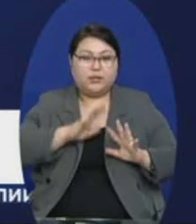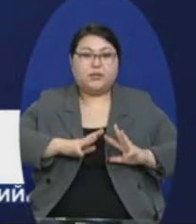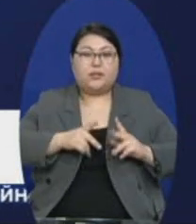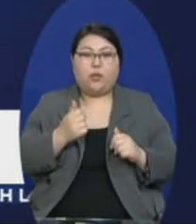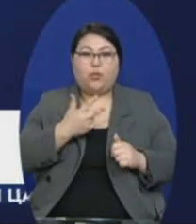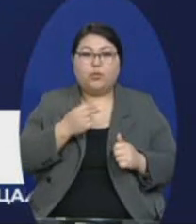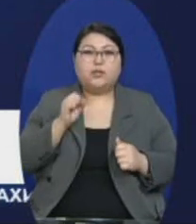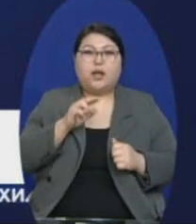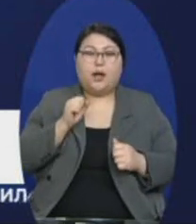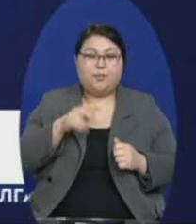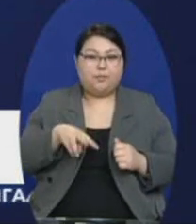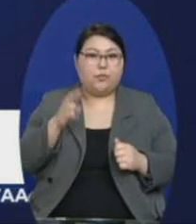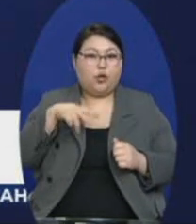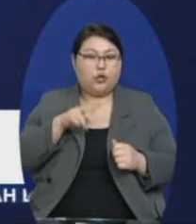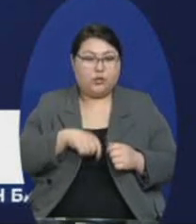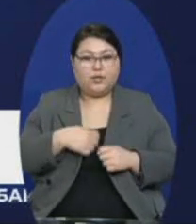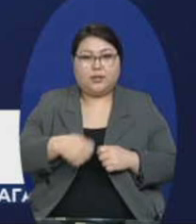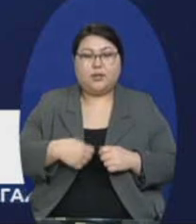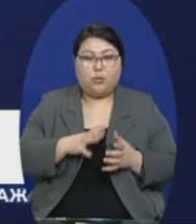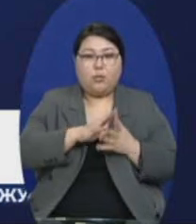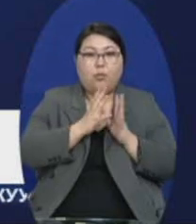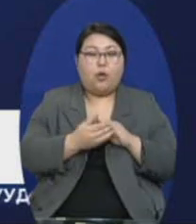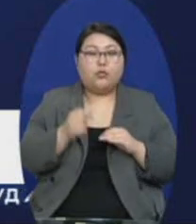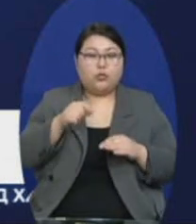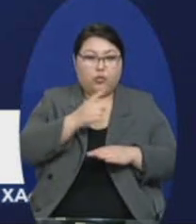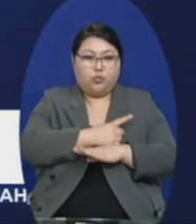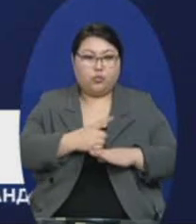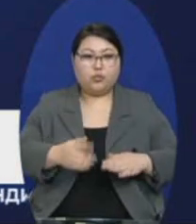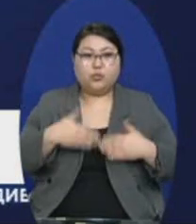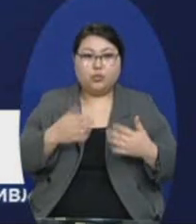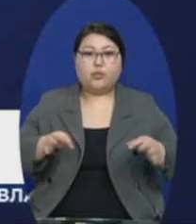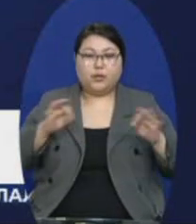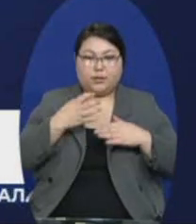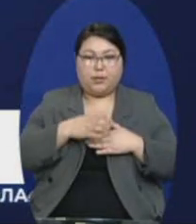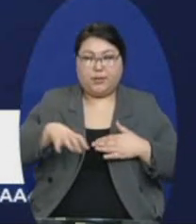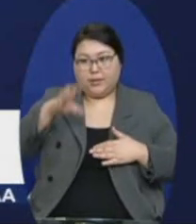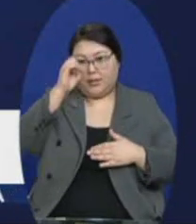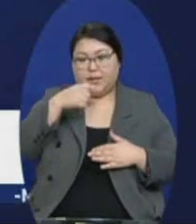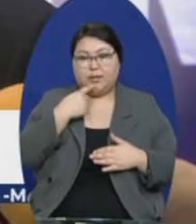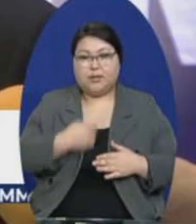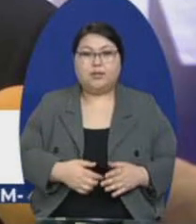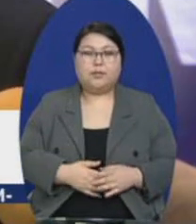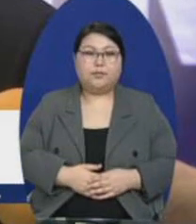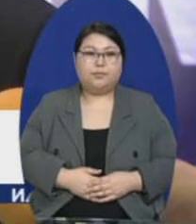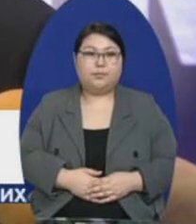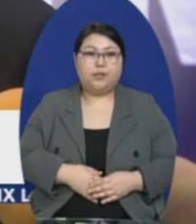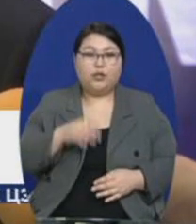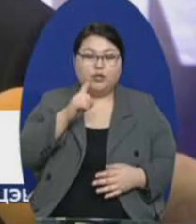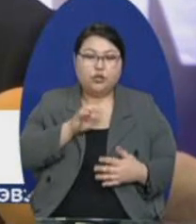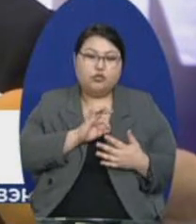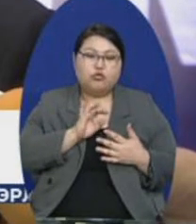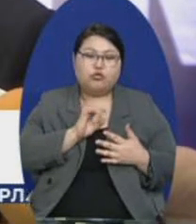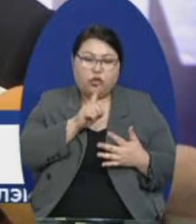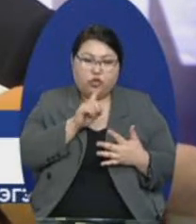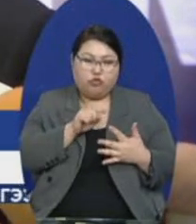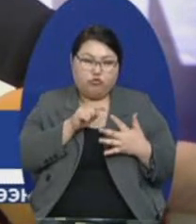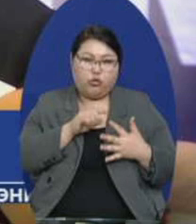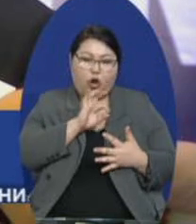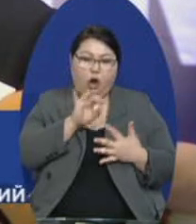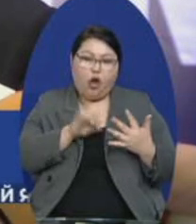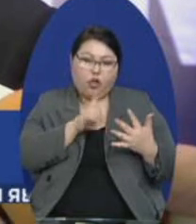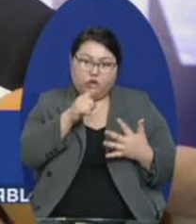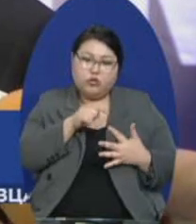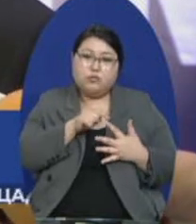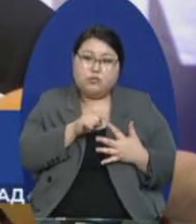300 сая ам долларыг зарлагдчихэ. Гэвч энэ нь үр дүнгээ өгөөгүйг салбарын сайд хэлж байна. Яг нэг төрлийн одоо зээл